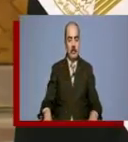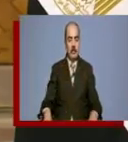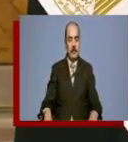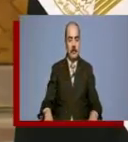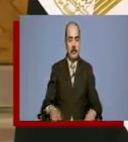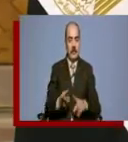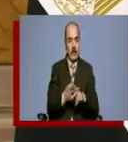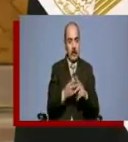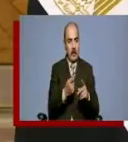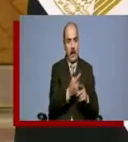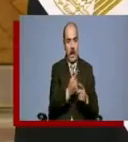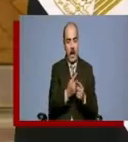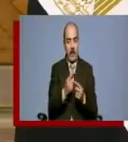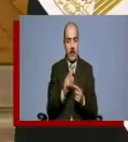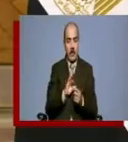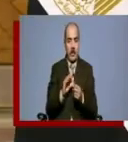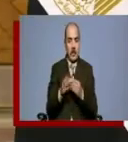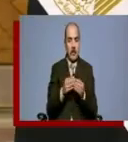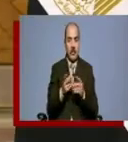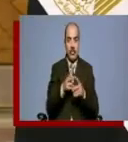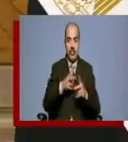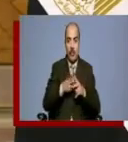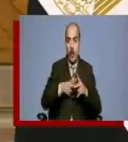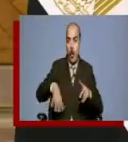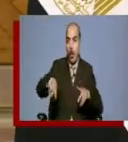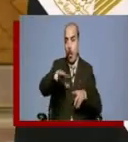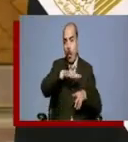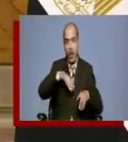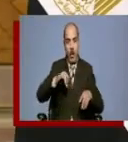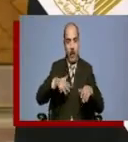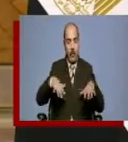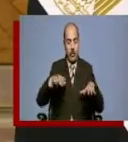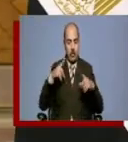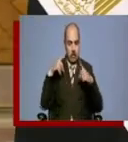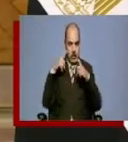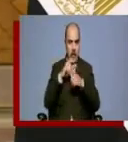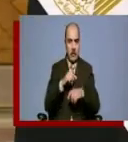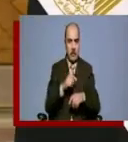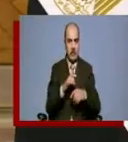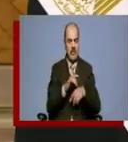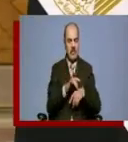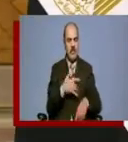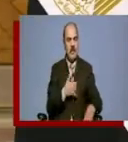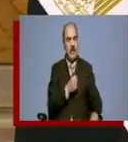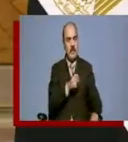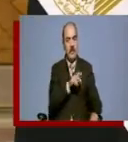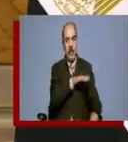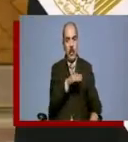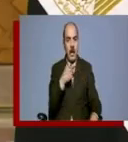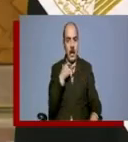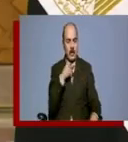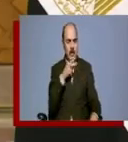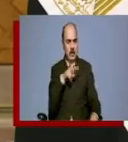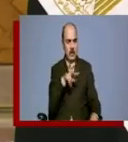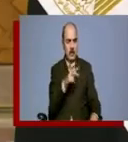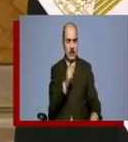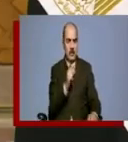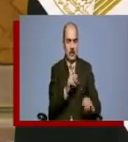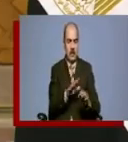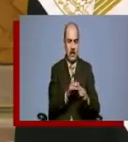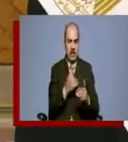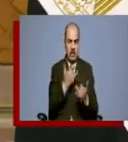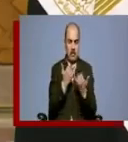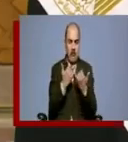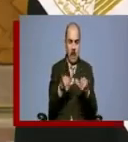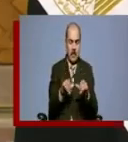الكذب والتدليس لانه عندهم منظمات بالفعل لديها مليارات فانت لابد ان انت تدخل على الاعلانات اللي حوالين البيض الابيض اللي في الشوارع اللي انت شايف ان هي